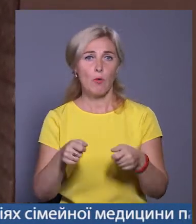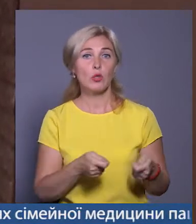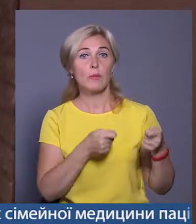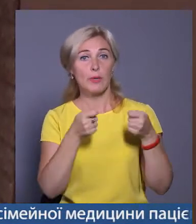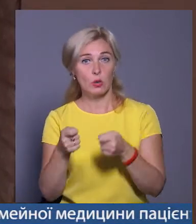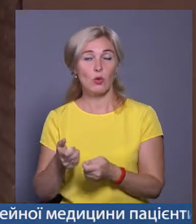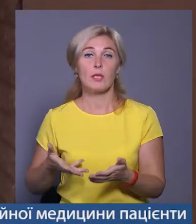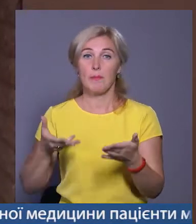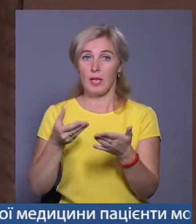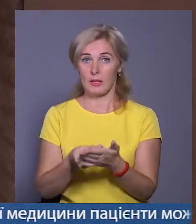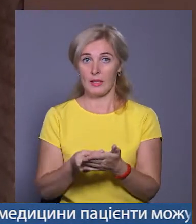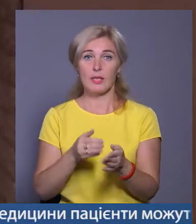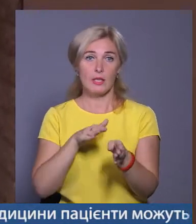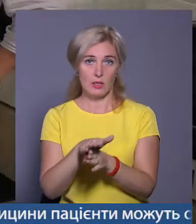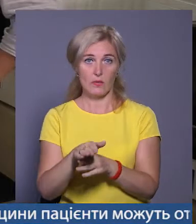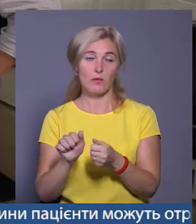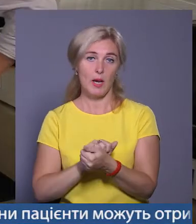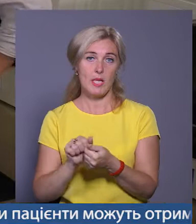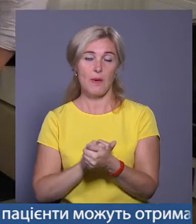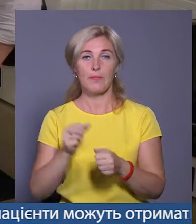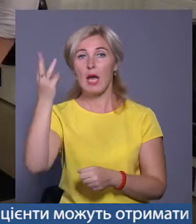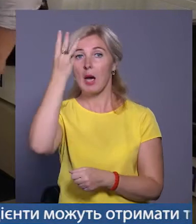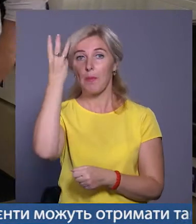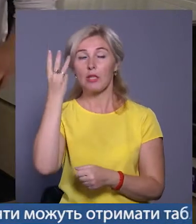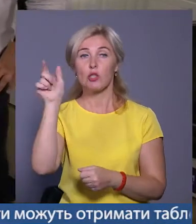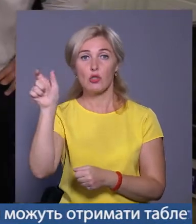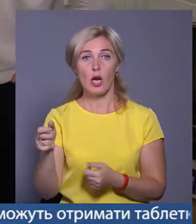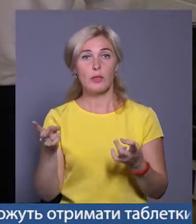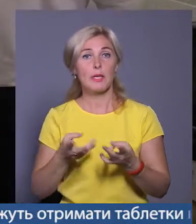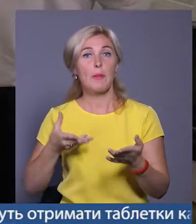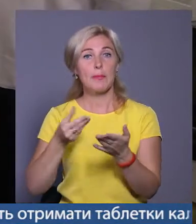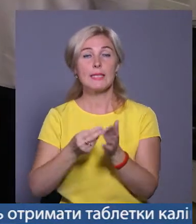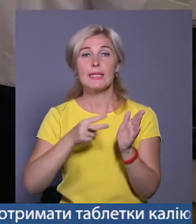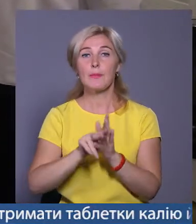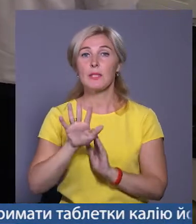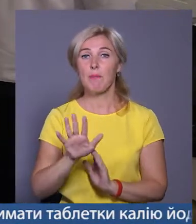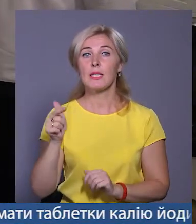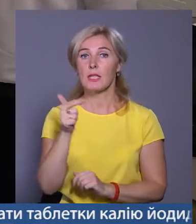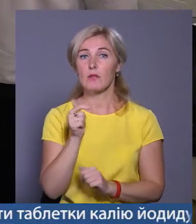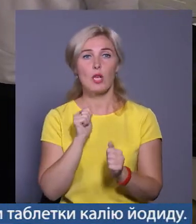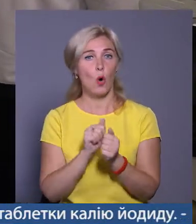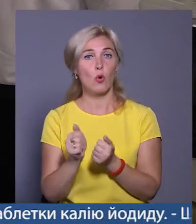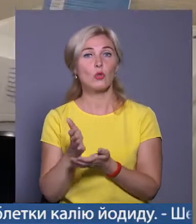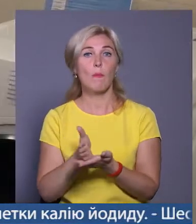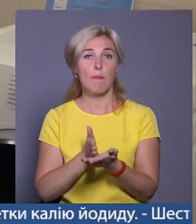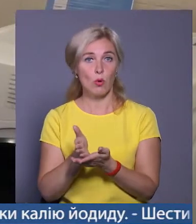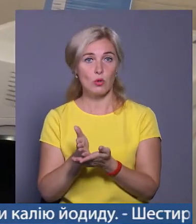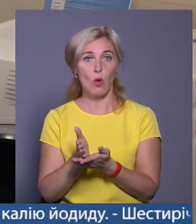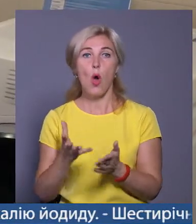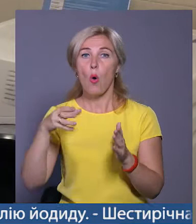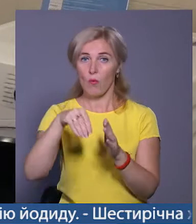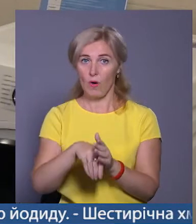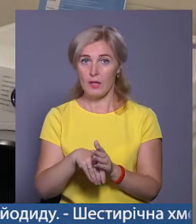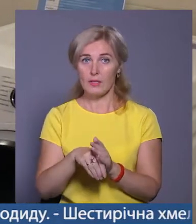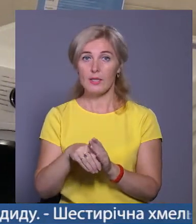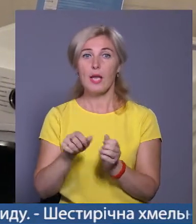платній основі здійснювати фактично прання. Хмельничанам доведеться заплатити 75 гривень за кожну послугу. У вартість також